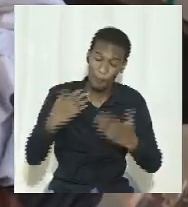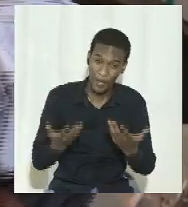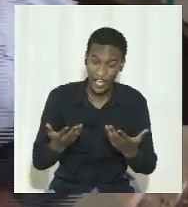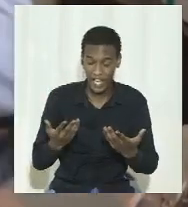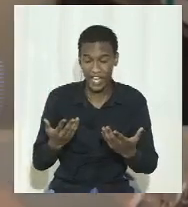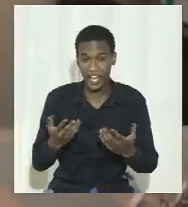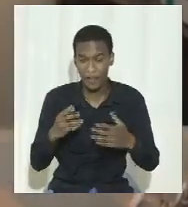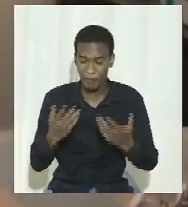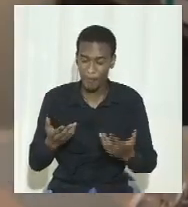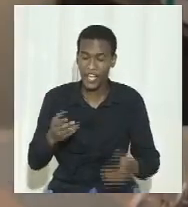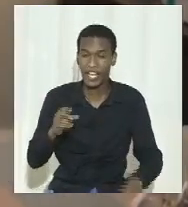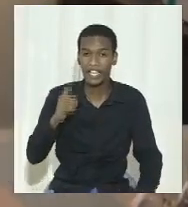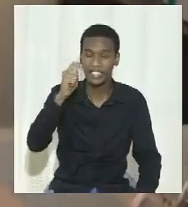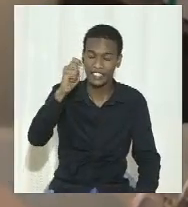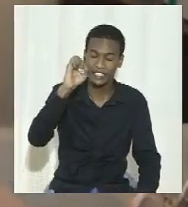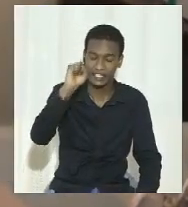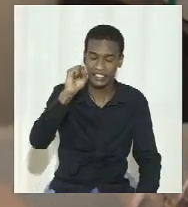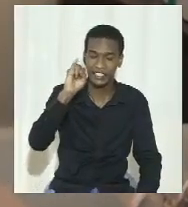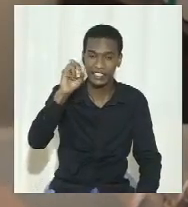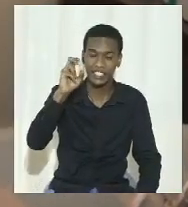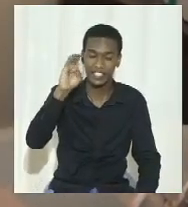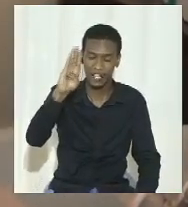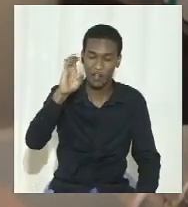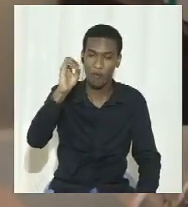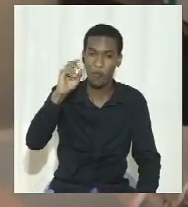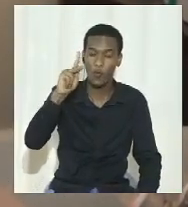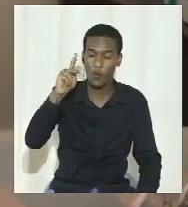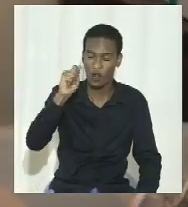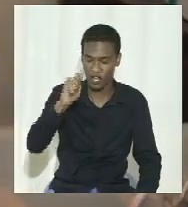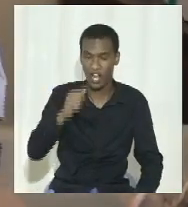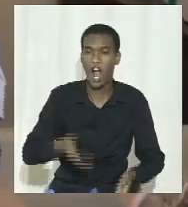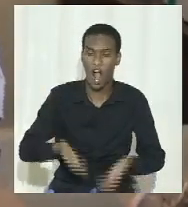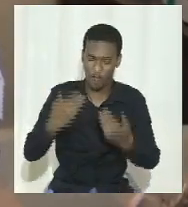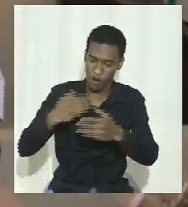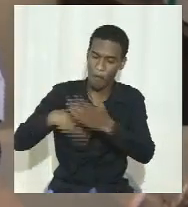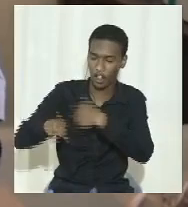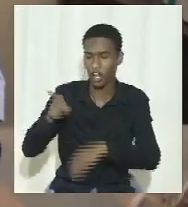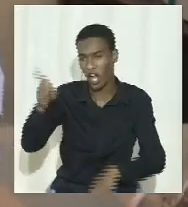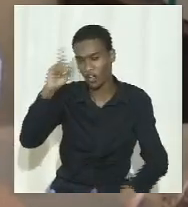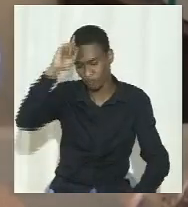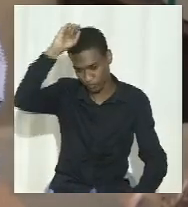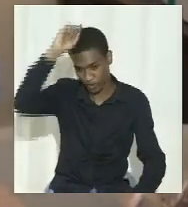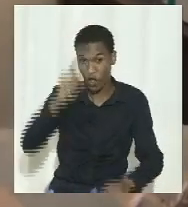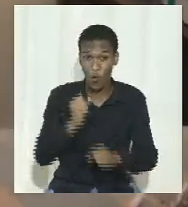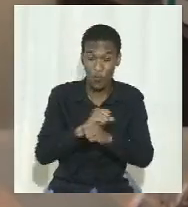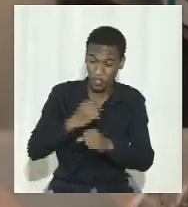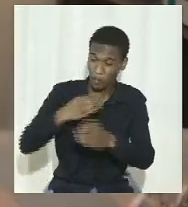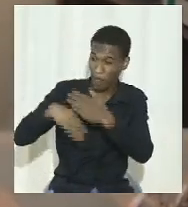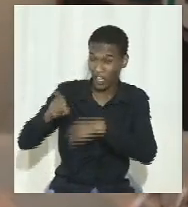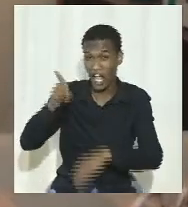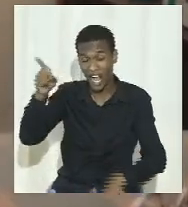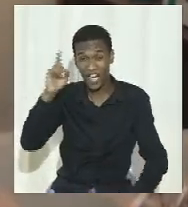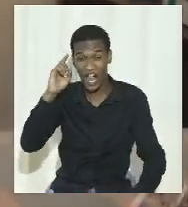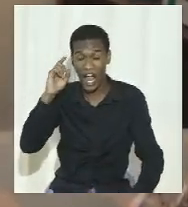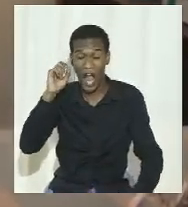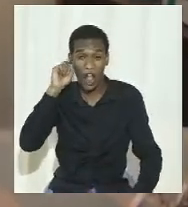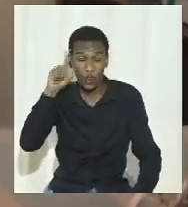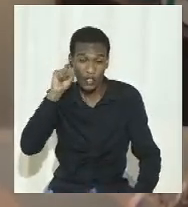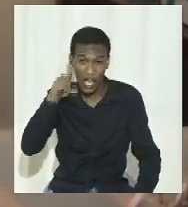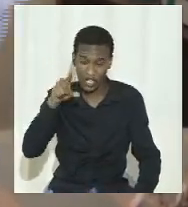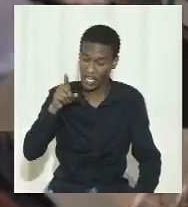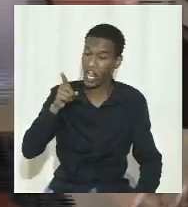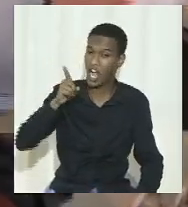Fa raha ohatra kosa izy a ka miala avy any Toliary ohatra Otombatsiatra dia anisany amin'izao fotoana zao dia